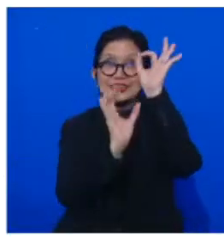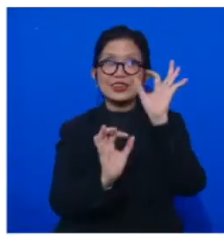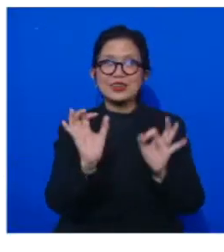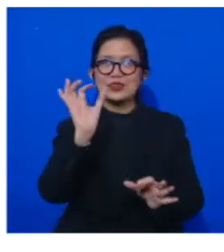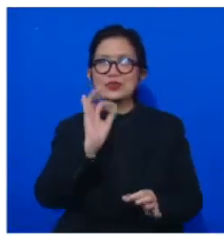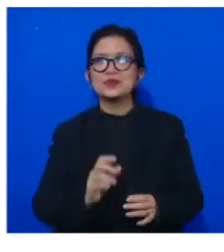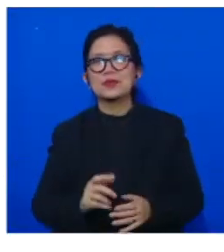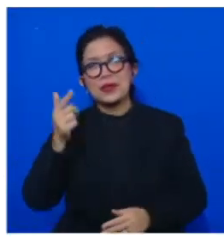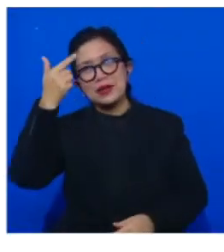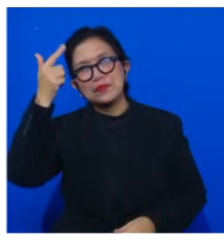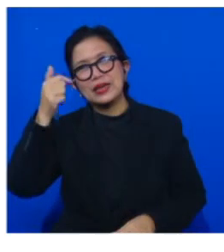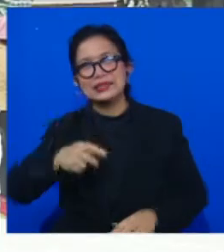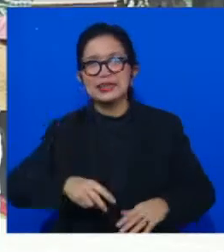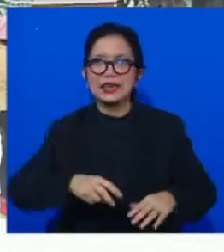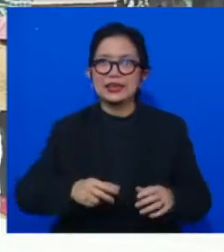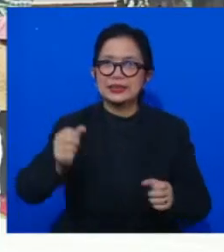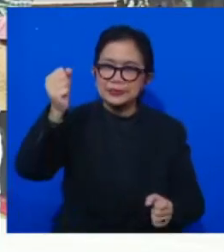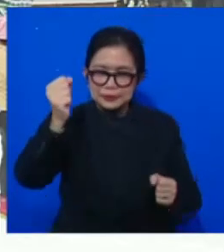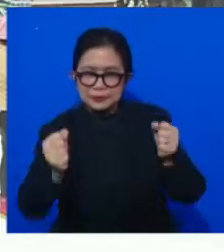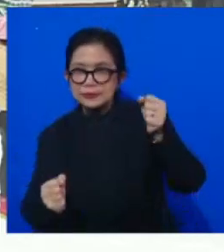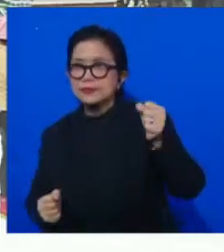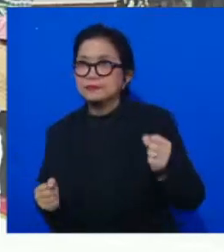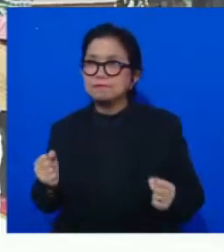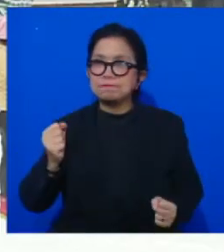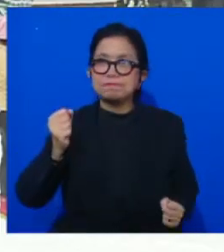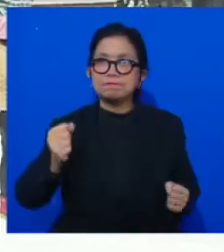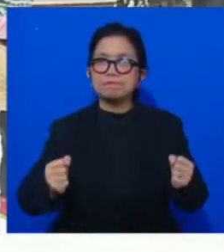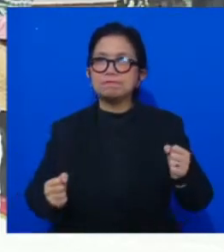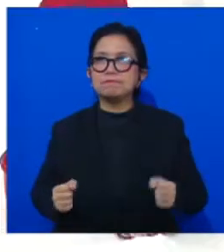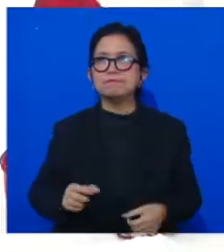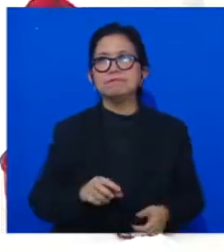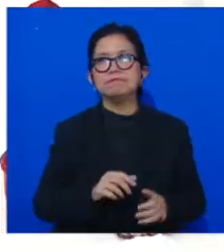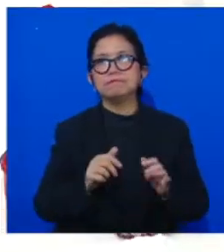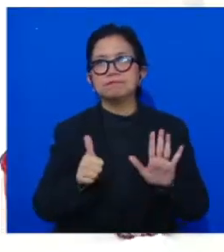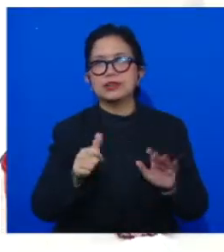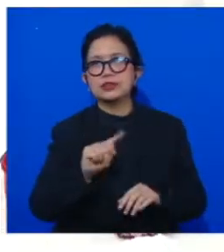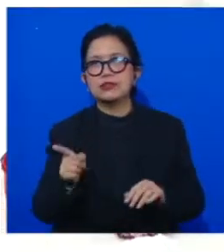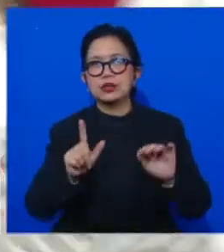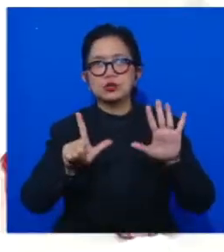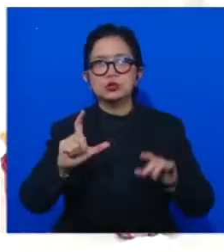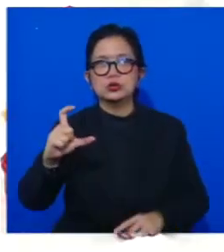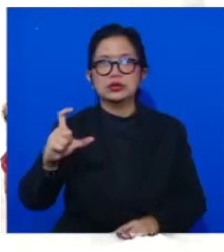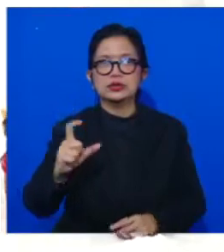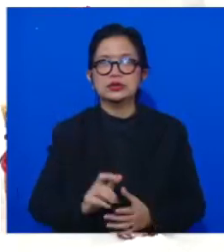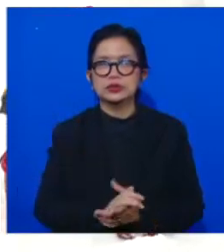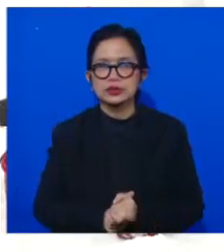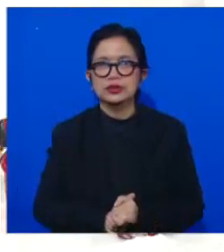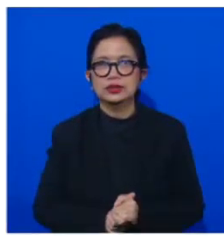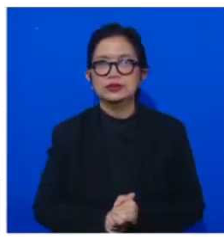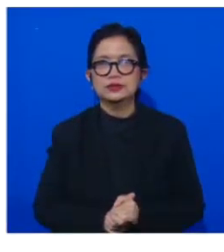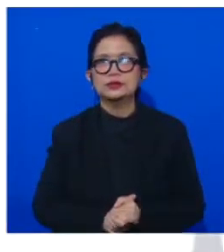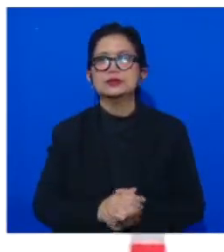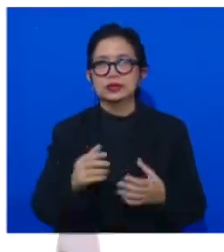ski. Dengan salju dan suhu ruangan berkisar 6 hingga 7 derajat Celcius, lokasi liburan ini tidak hanya menjadi sarana